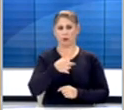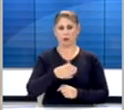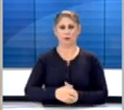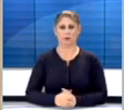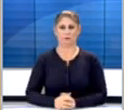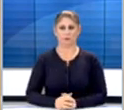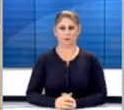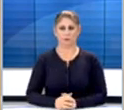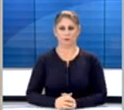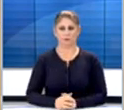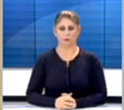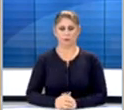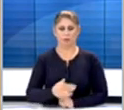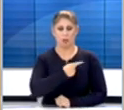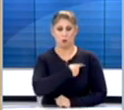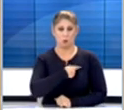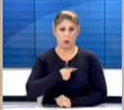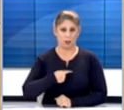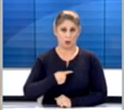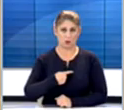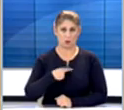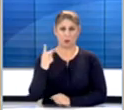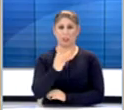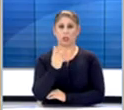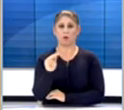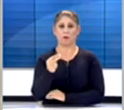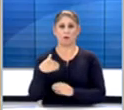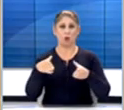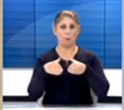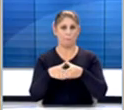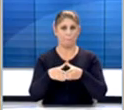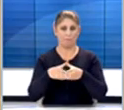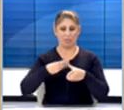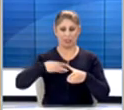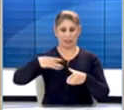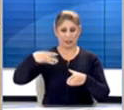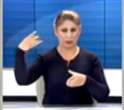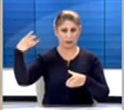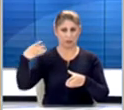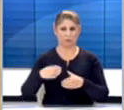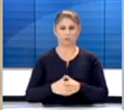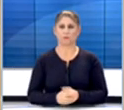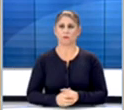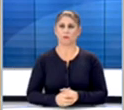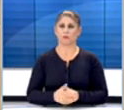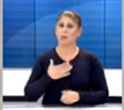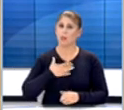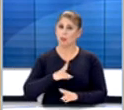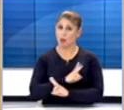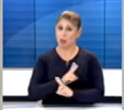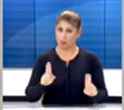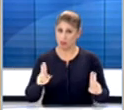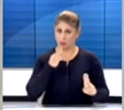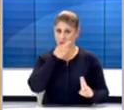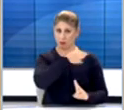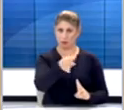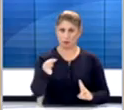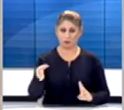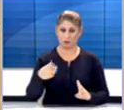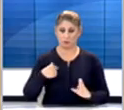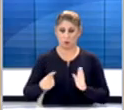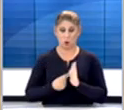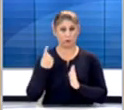του αρχηγού της κοινοβουλευτικής ομάδος του ΣΥΡΙΖΑ. Θέλω λοιπόν να είμαι απολύτως σαφής, καθώς είναι η πρώτη